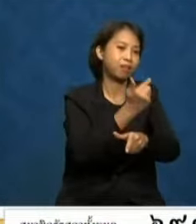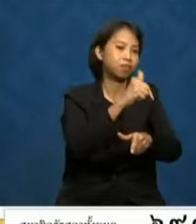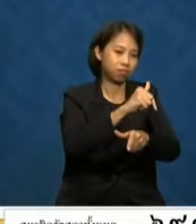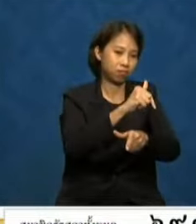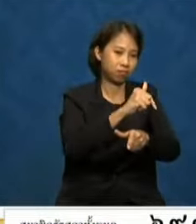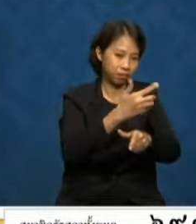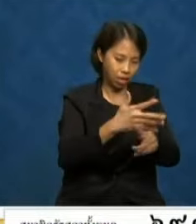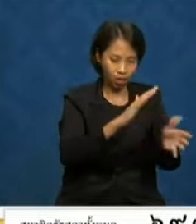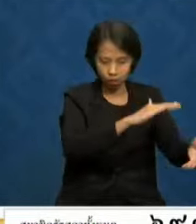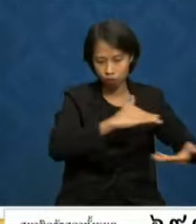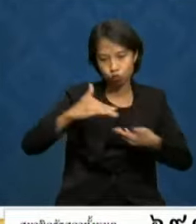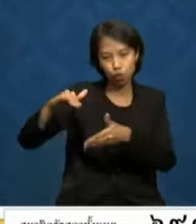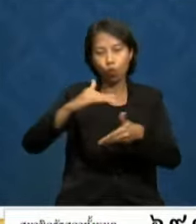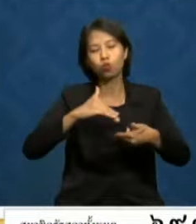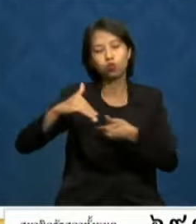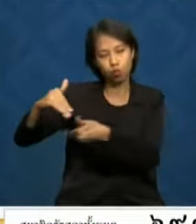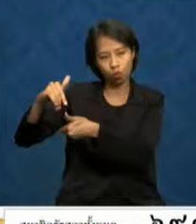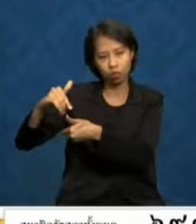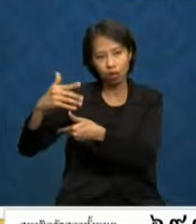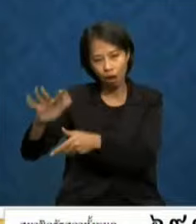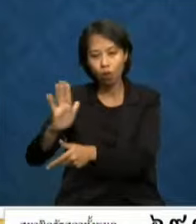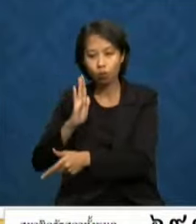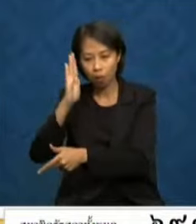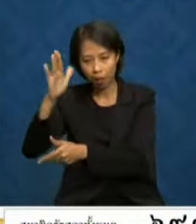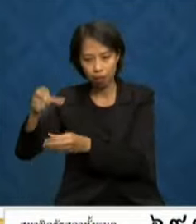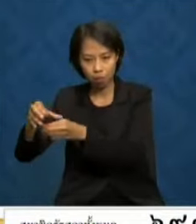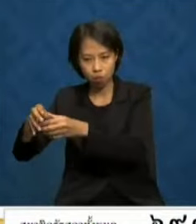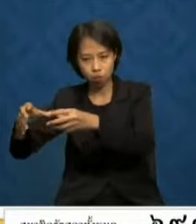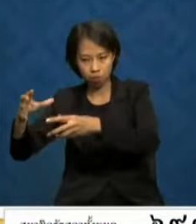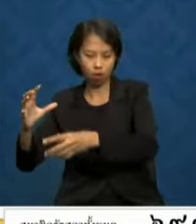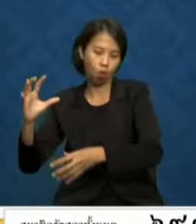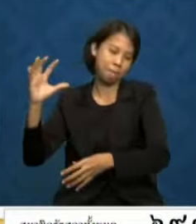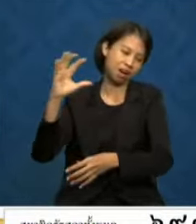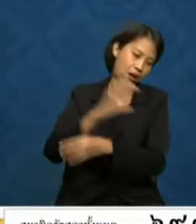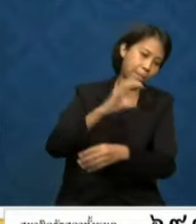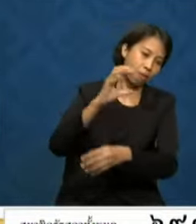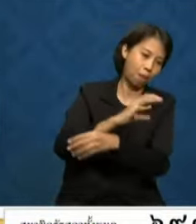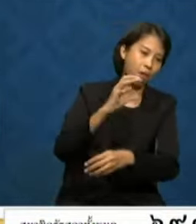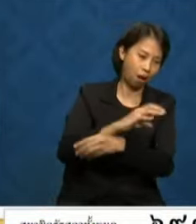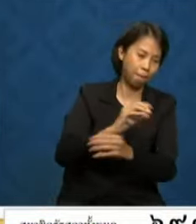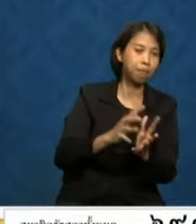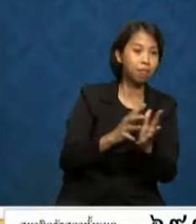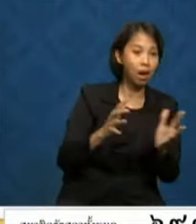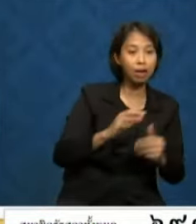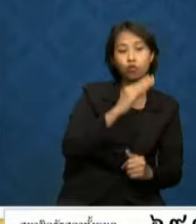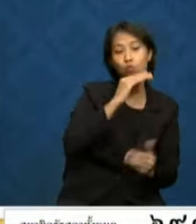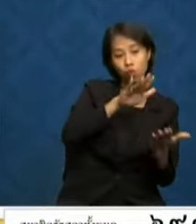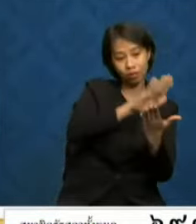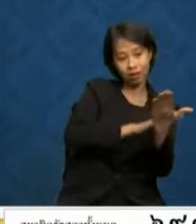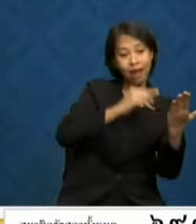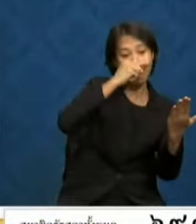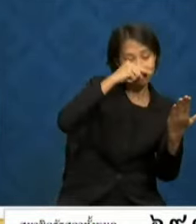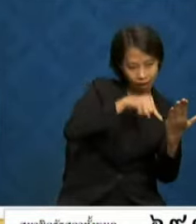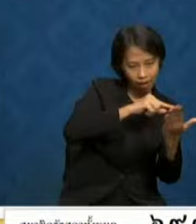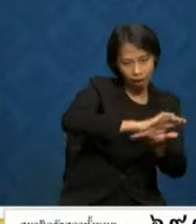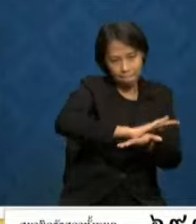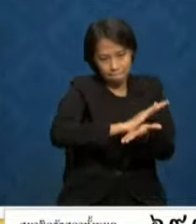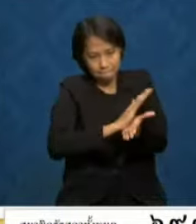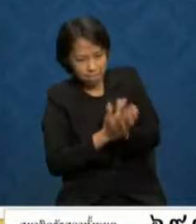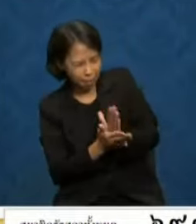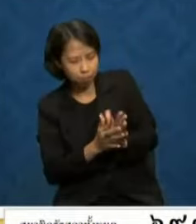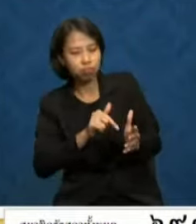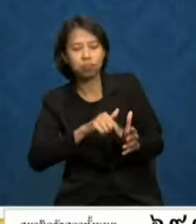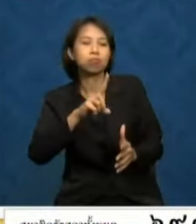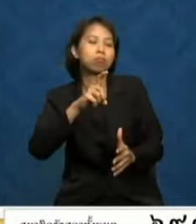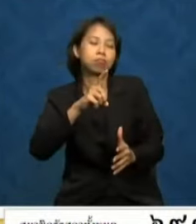ตัวบังคับขึ้นมาเรื่อยๆสิ่งนี้เป็นสิ่งที่เขาทำกับทุกประเทศครับถ้าเราปรับตัวไม่ทันเราก็จะยุ่งเพราะนั้นเราจ